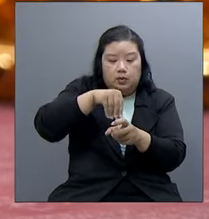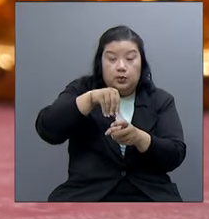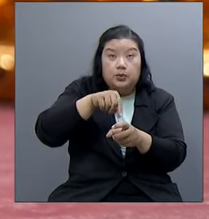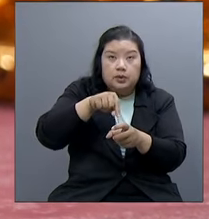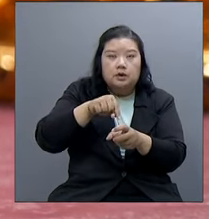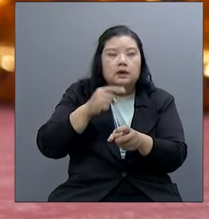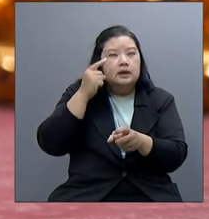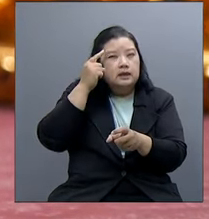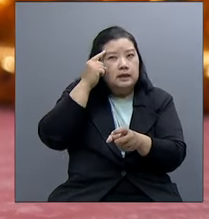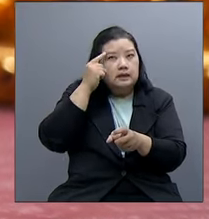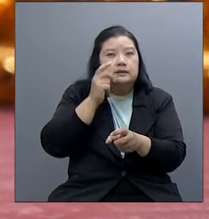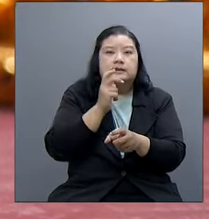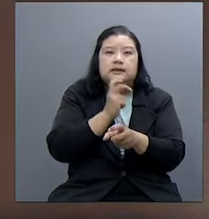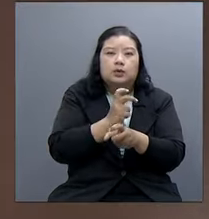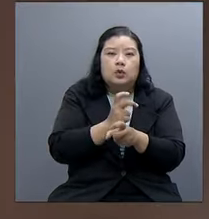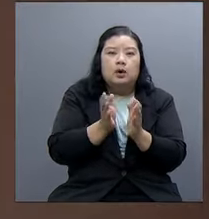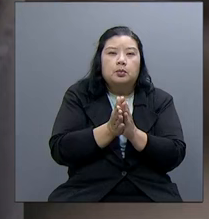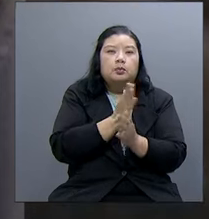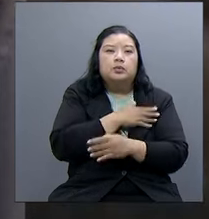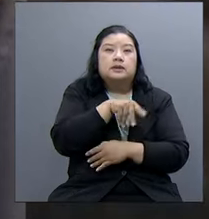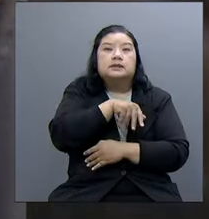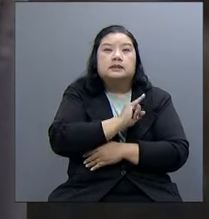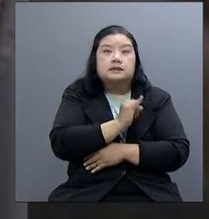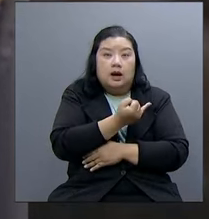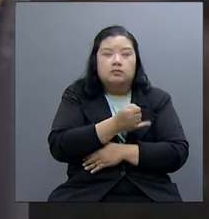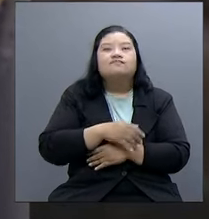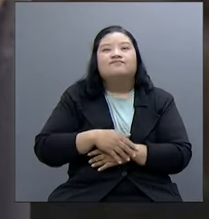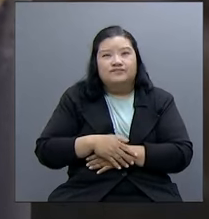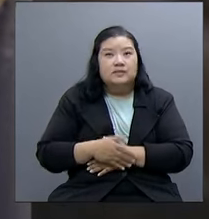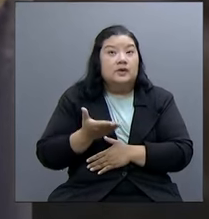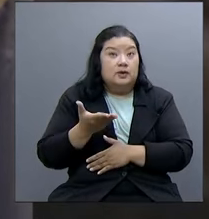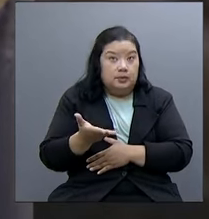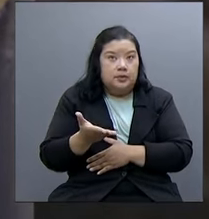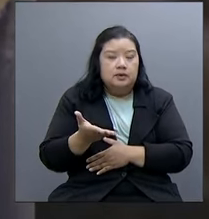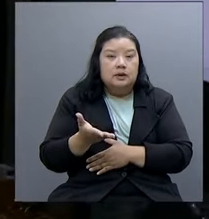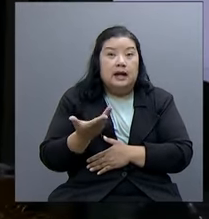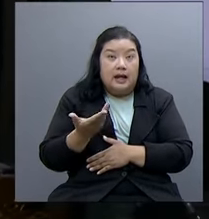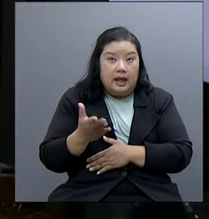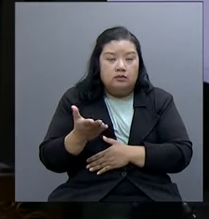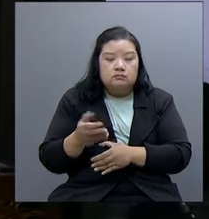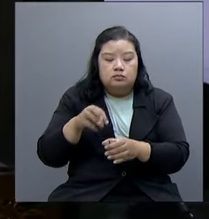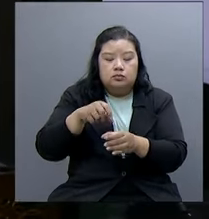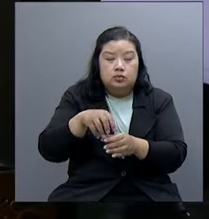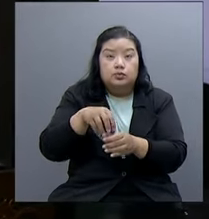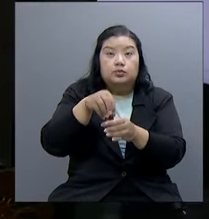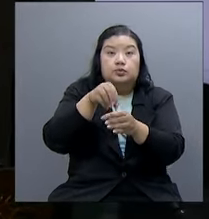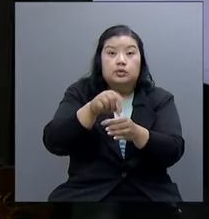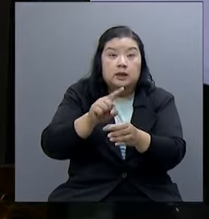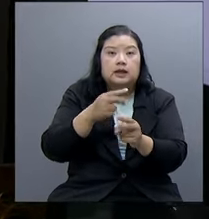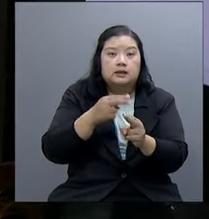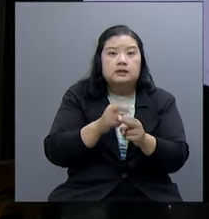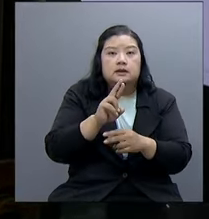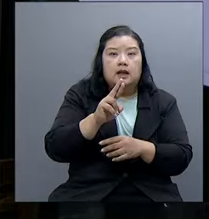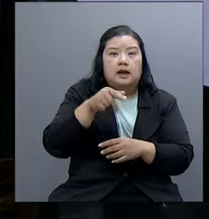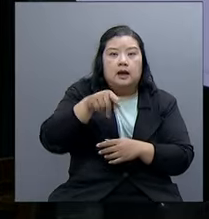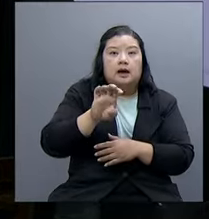สำหับบันจุ พระปรมศา รีริกฐาธจะถูกนำไปวางไว้ใน JD ใหญ่อีกชนหนึ่งค่ะซึ่เป็นผลงานของคุณระพีพั